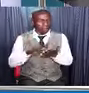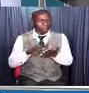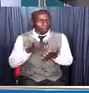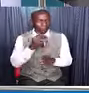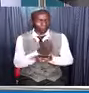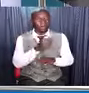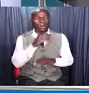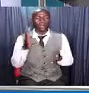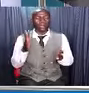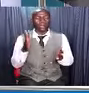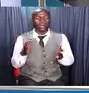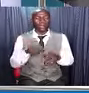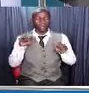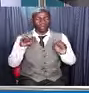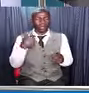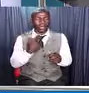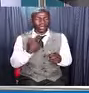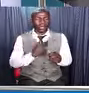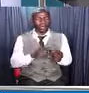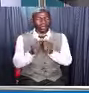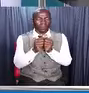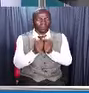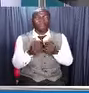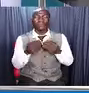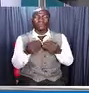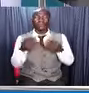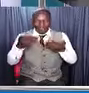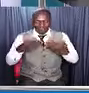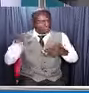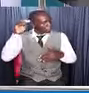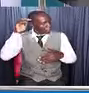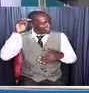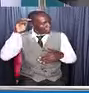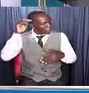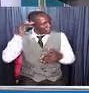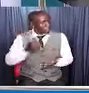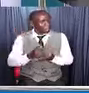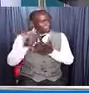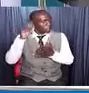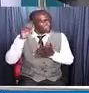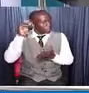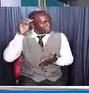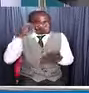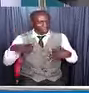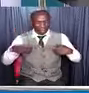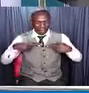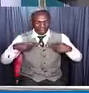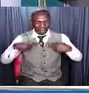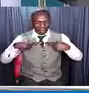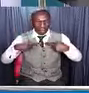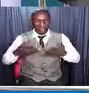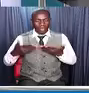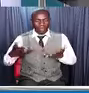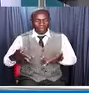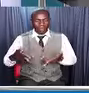mwatilishi umetujalia Bwana, utakupa Bwana kule kusikia, utatupa Bwana kule kupokea,